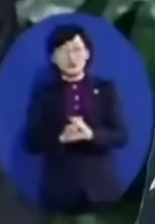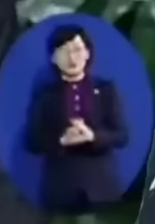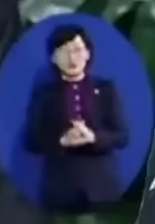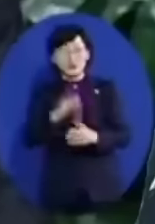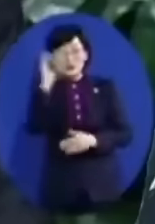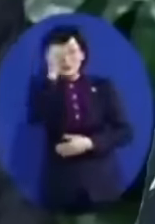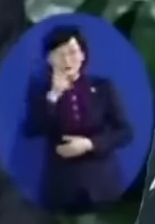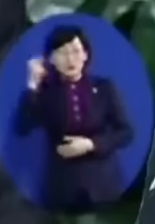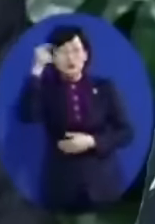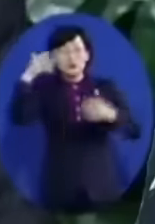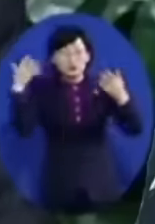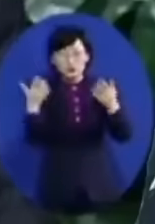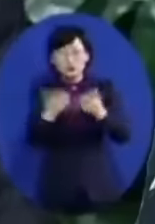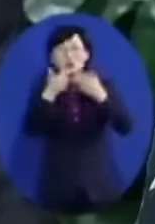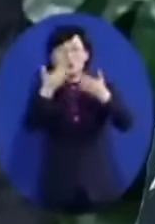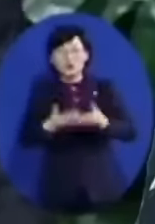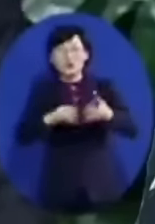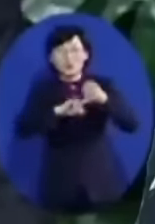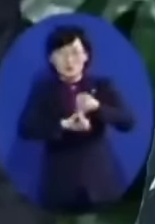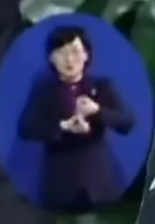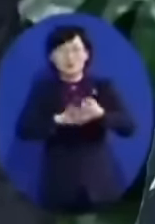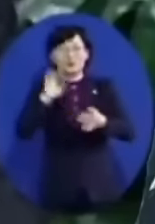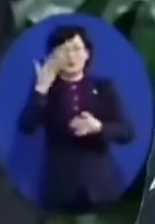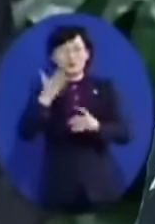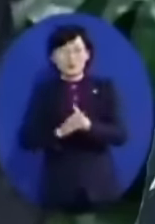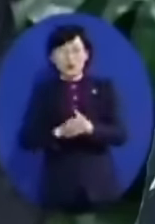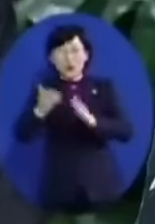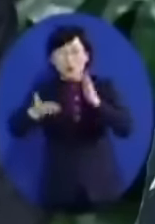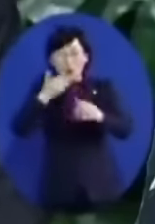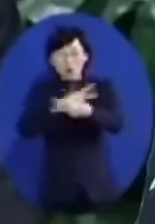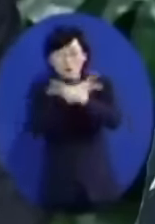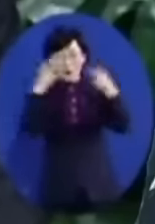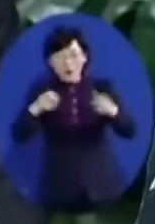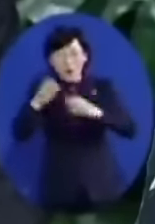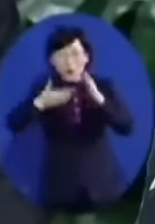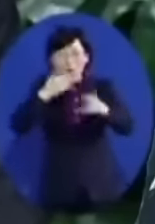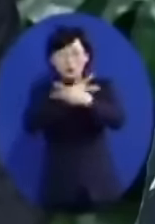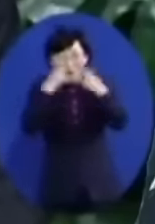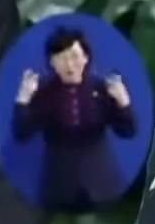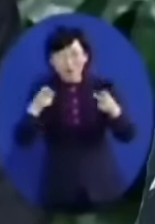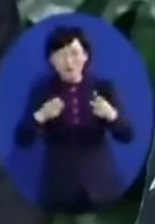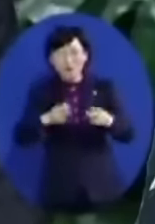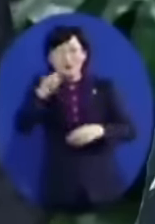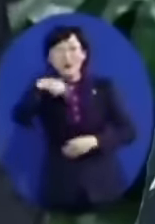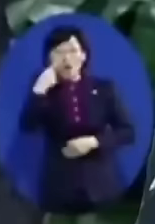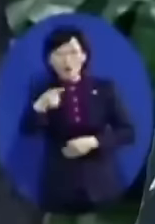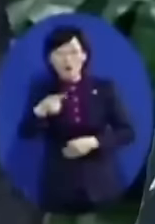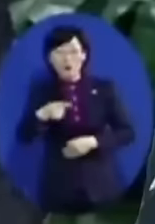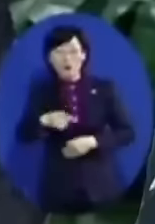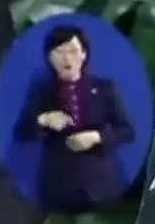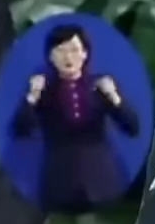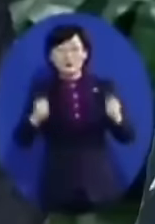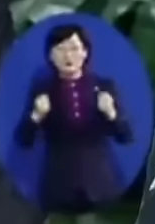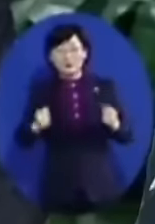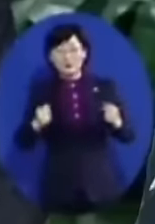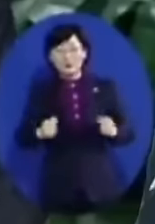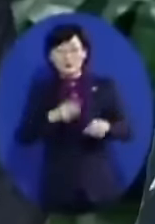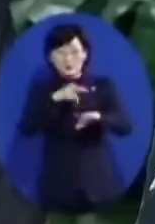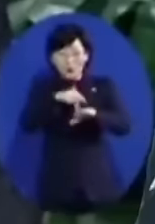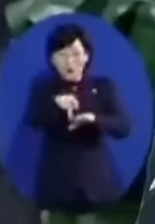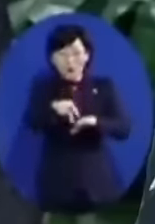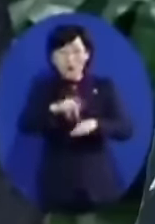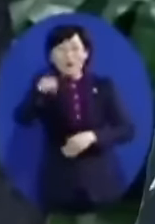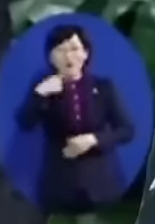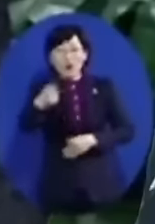성령을 충만히 받는 것입니다. 먹고 자고 먹고 자고 그 다음에는 조깅하고 걷고 그